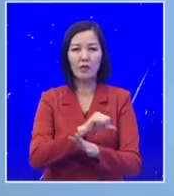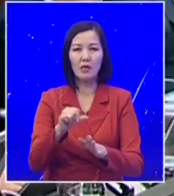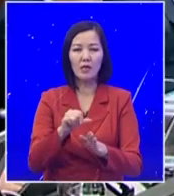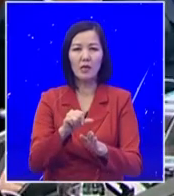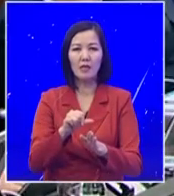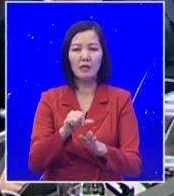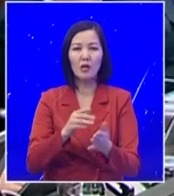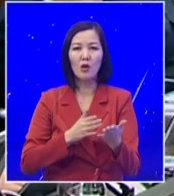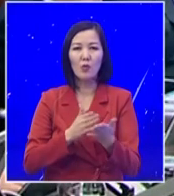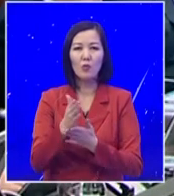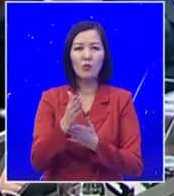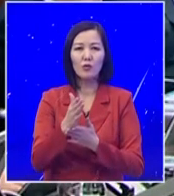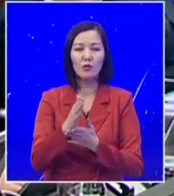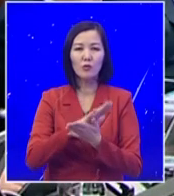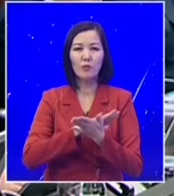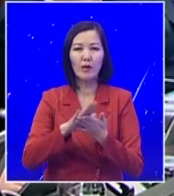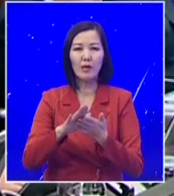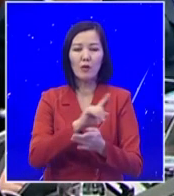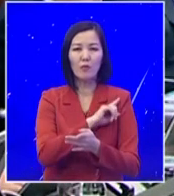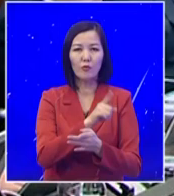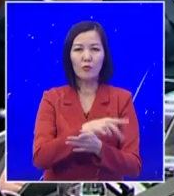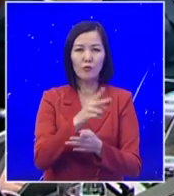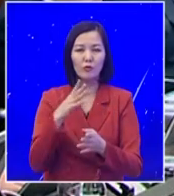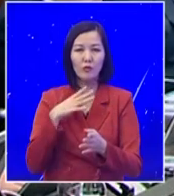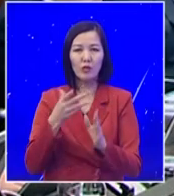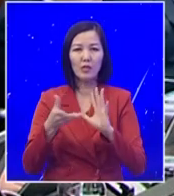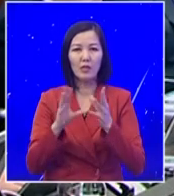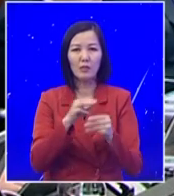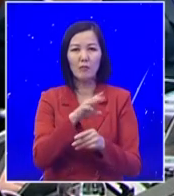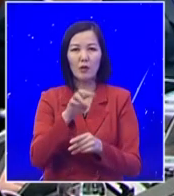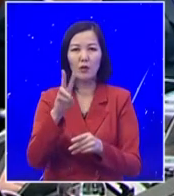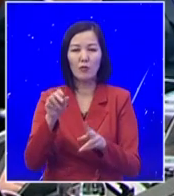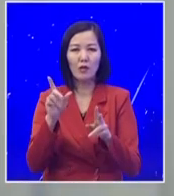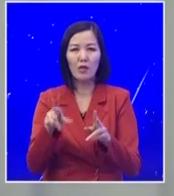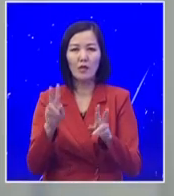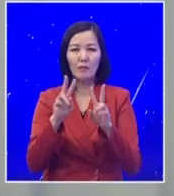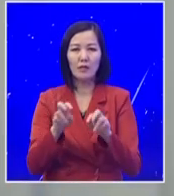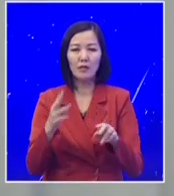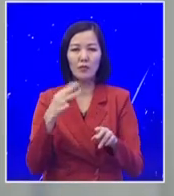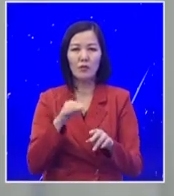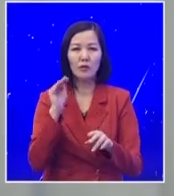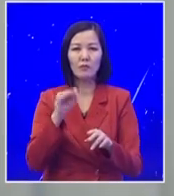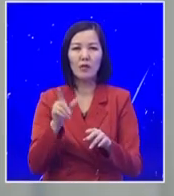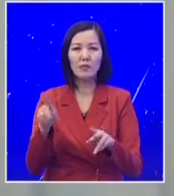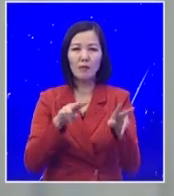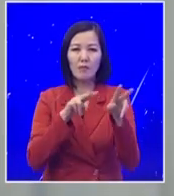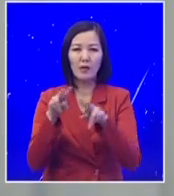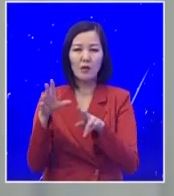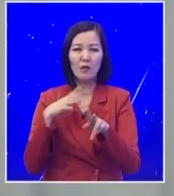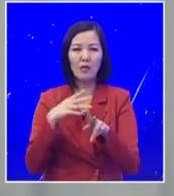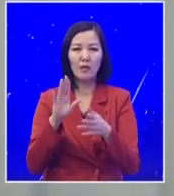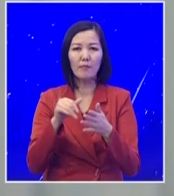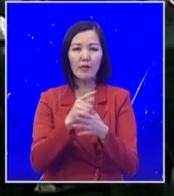өткізу пункттерінде санитарлық бақылауды күшейткен. Нәтижесінде миллионнан астам адам тексерілген. 30 мыңнан астамы бақылауға алынған.